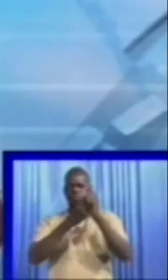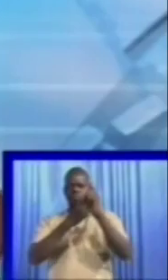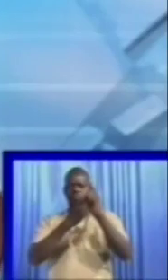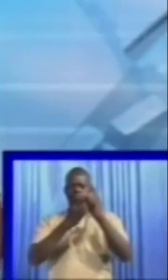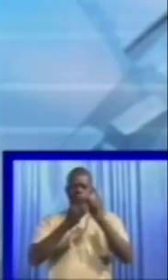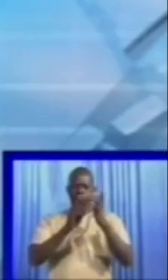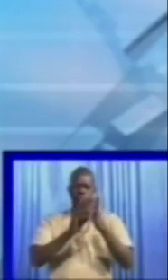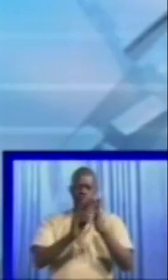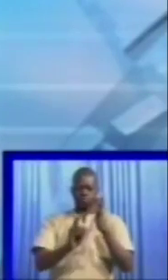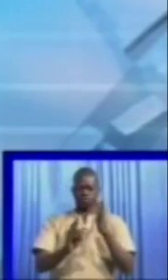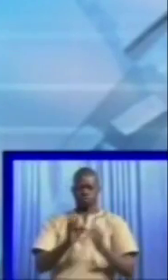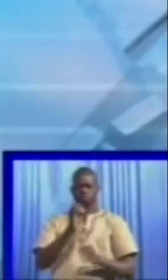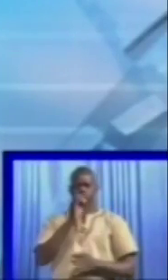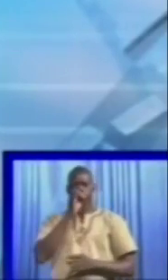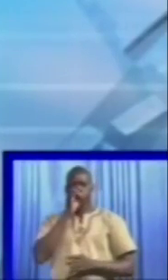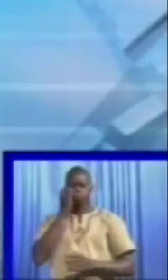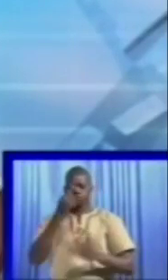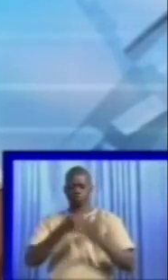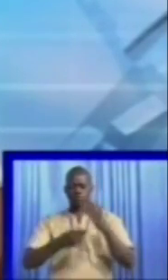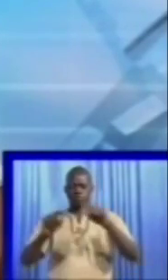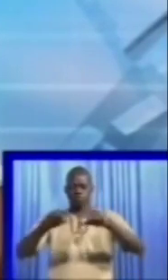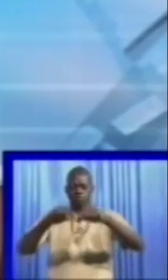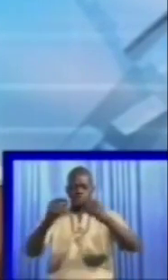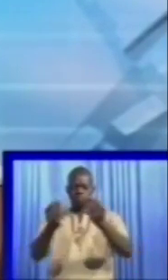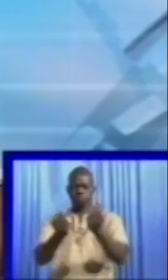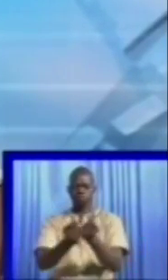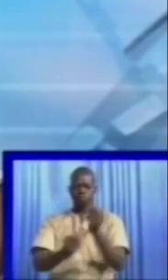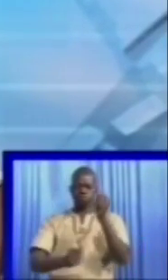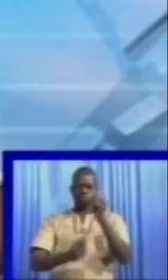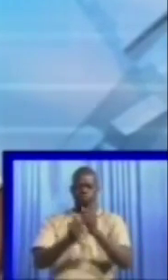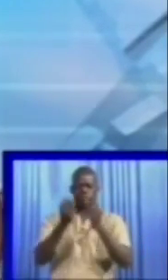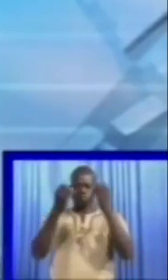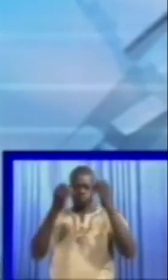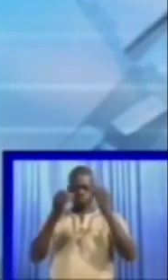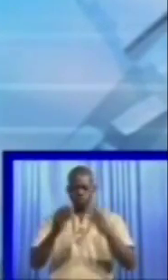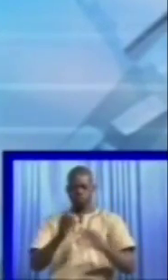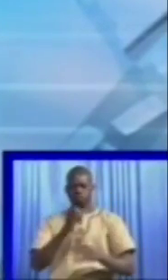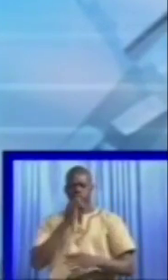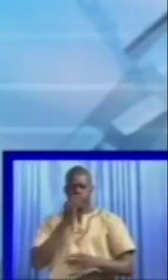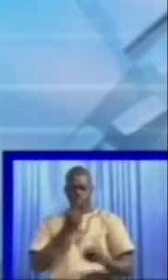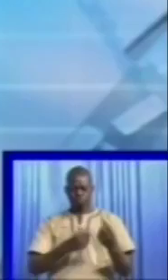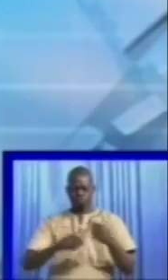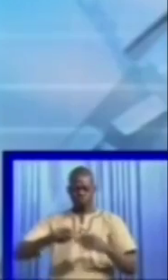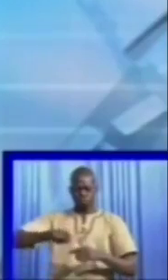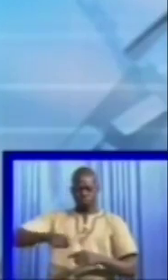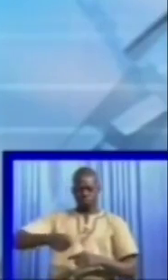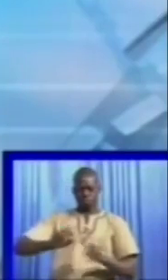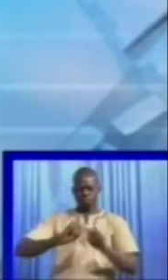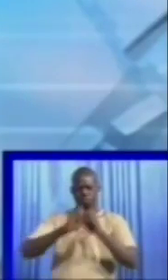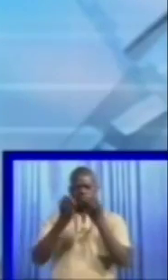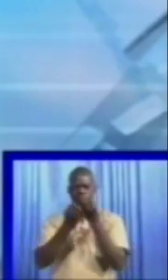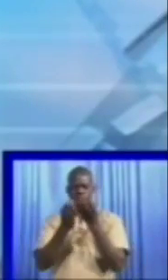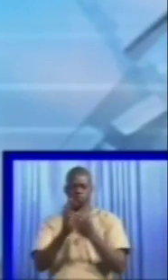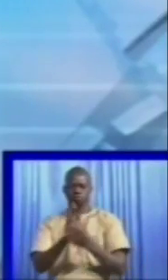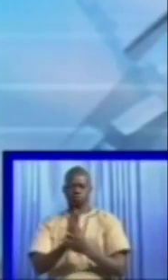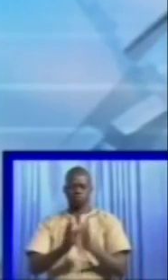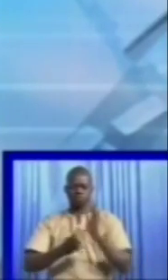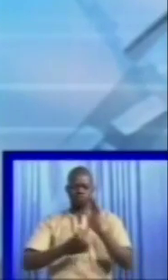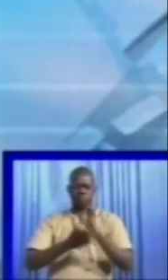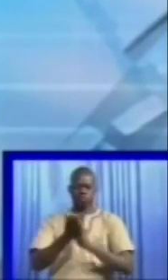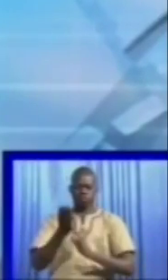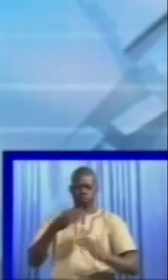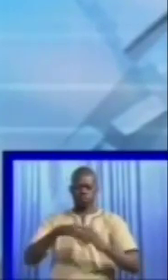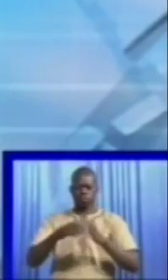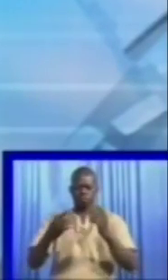d'eau. Pire encore, dans quelques quartiers, plus aucune goutte ne tombe d'un robinet. Une équipe de reportage s'est rendue dans ces